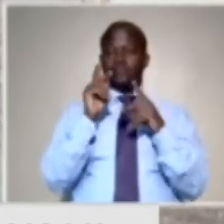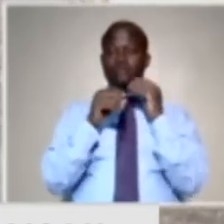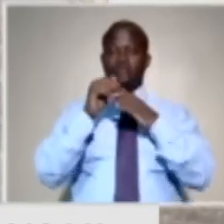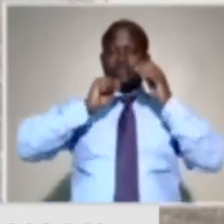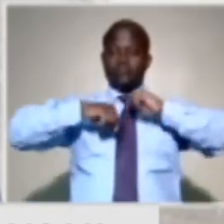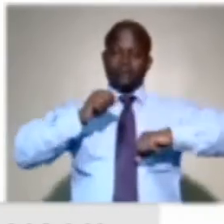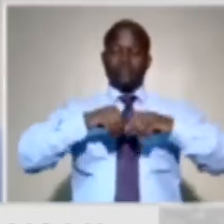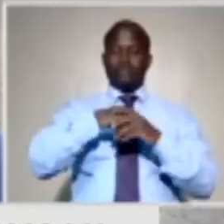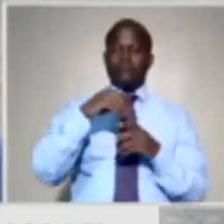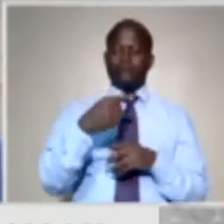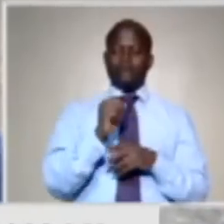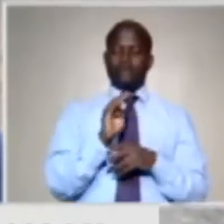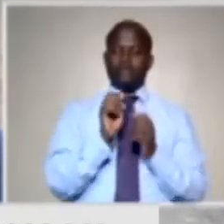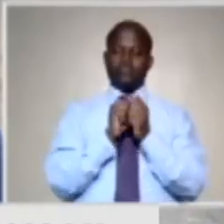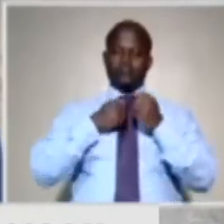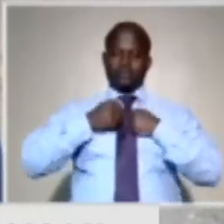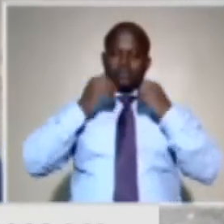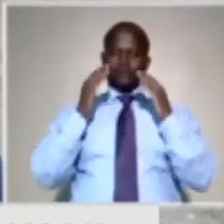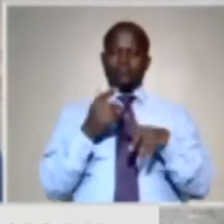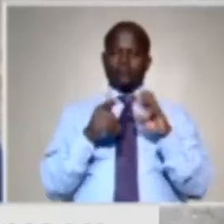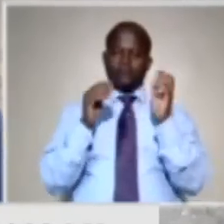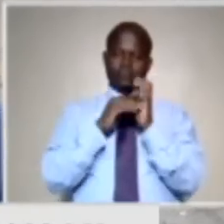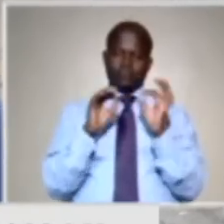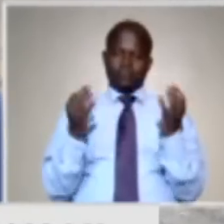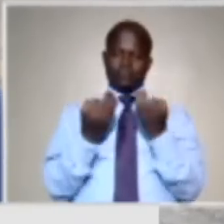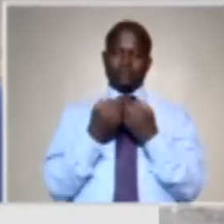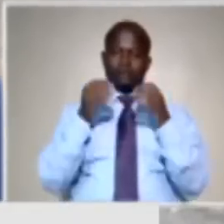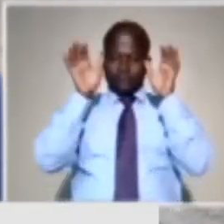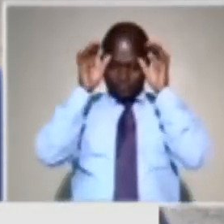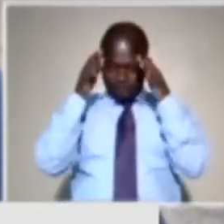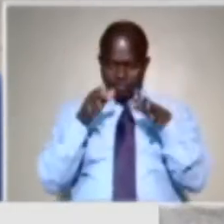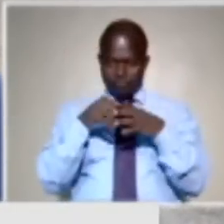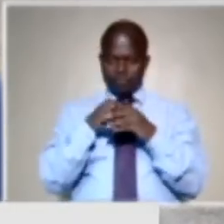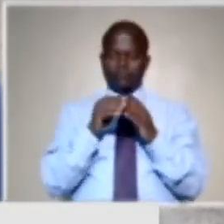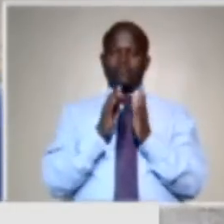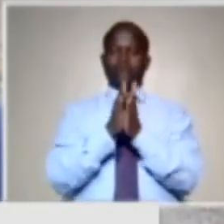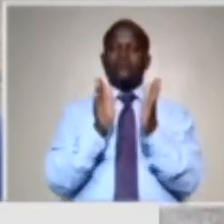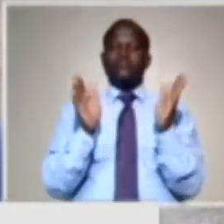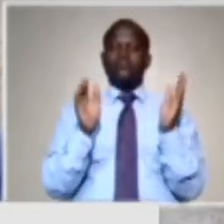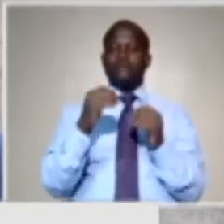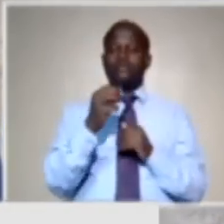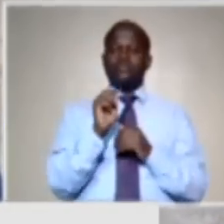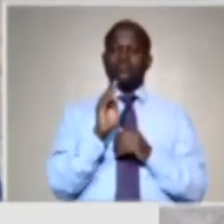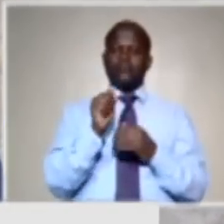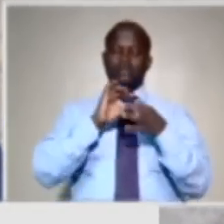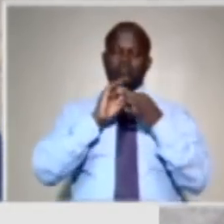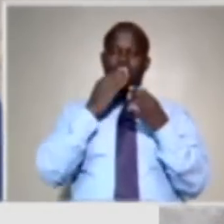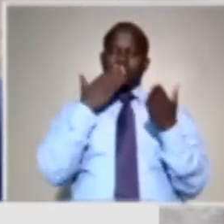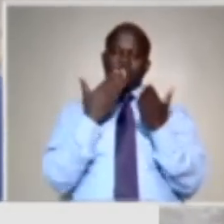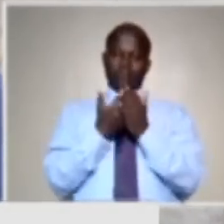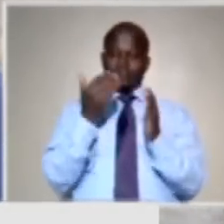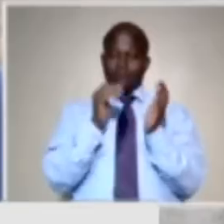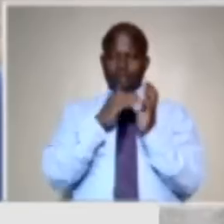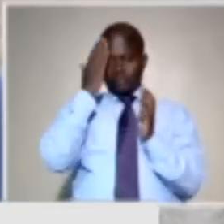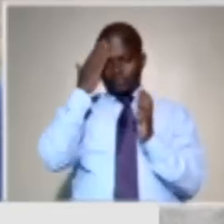harimo n'abanyarwanda ariko rero hamwe noneho n'umuryango wa Isilamu by'umwihariko muri Gicumbi ni abafatanye ibikorwa beza dufatanya murabizi neza